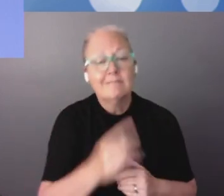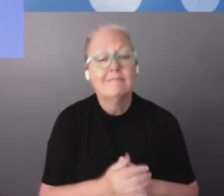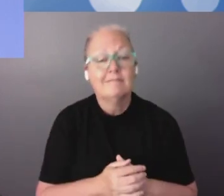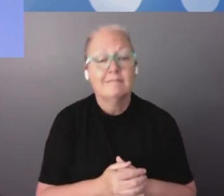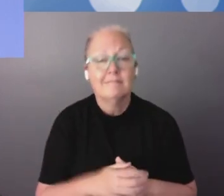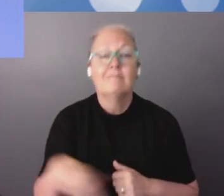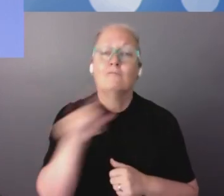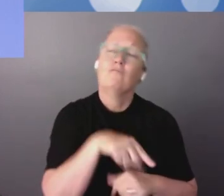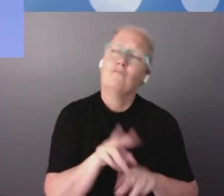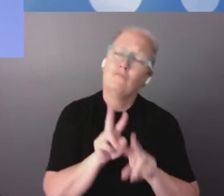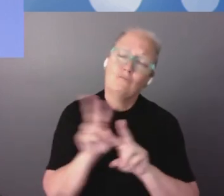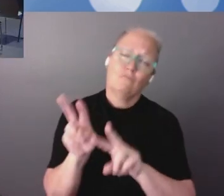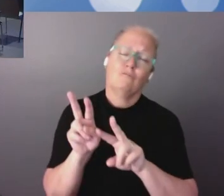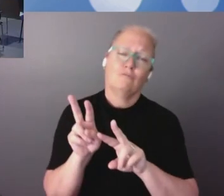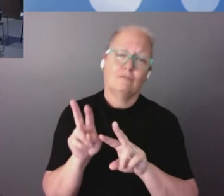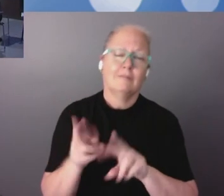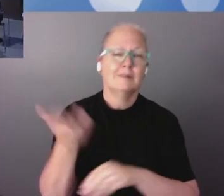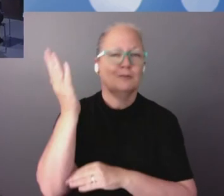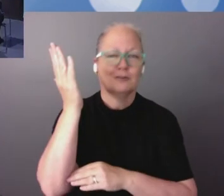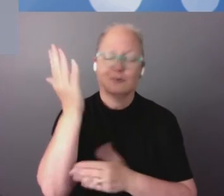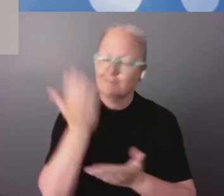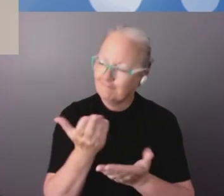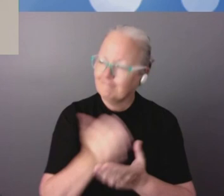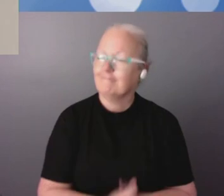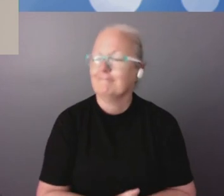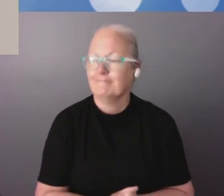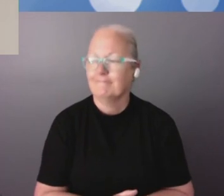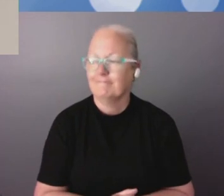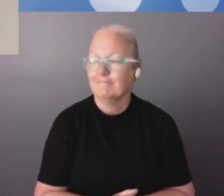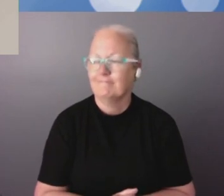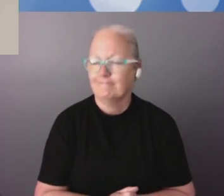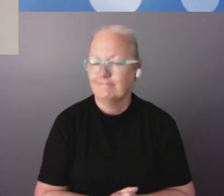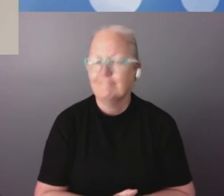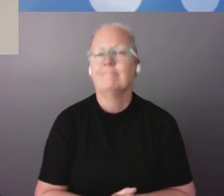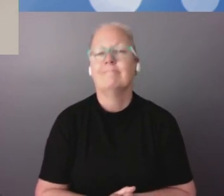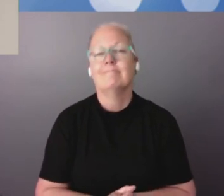的市长致辞。这是马丁·克鲁巴先生，我们要播